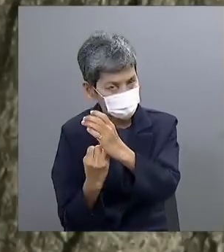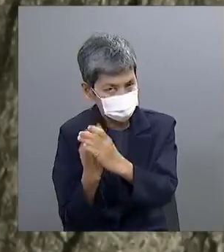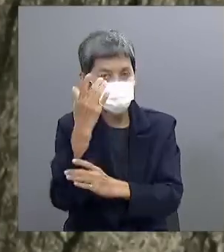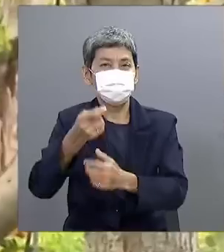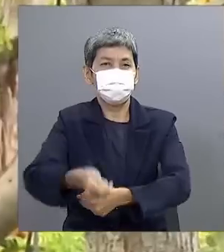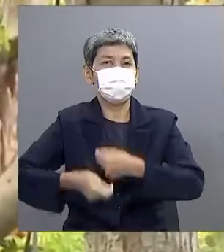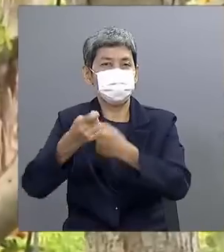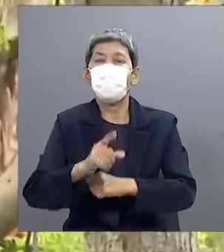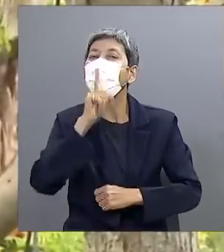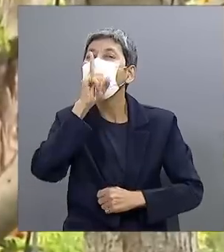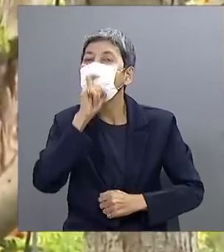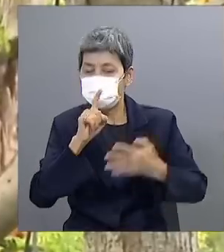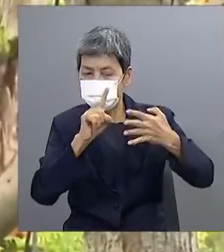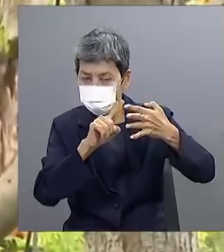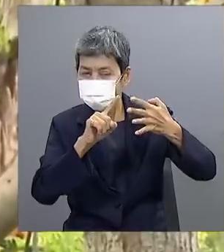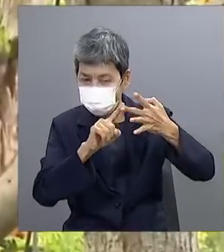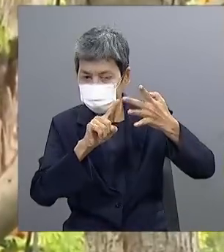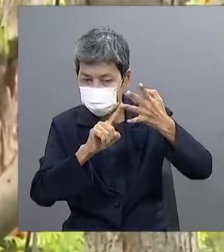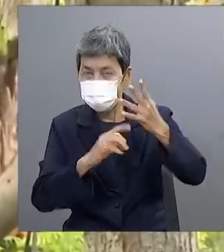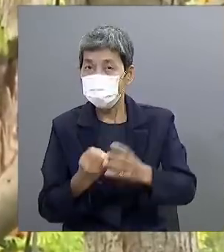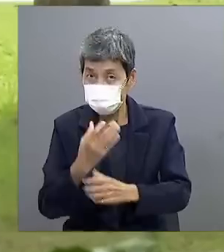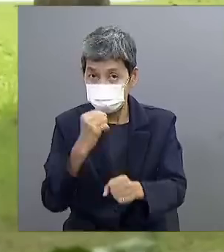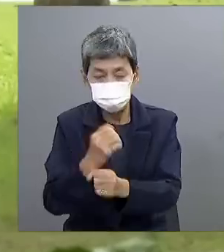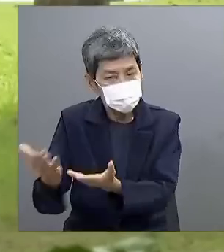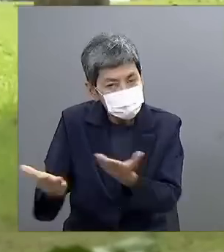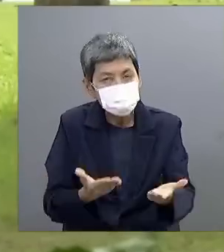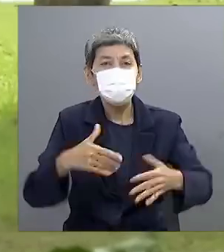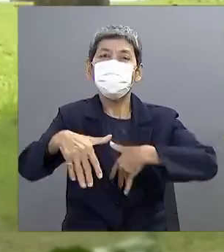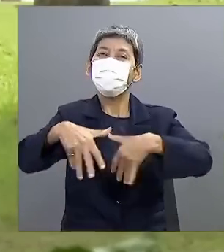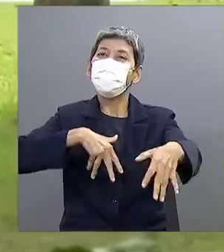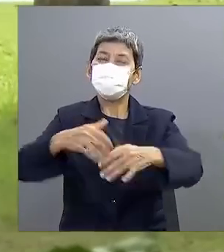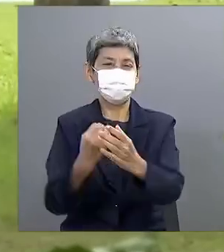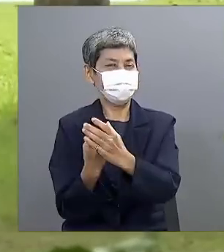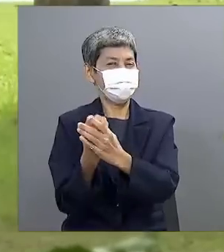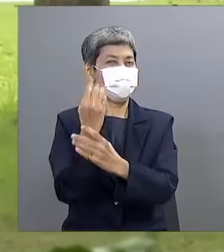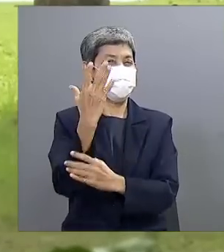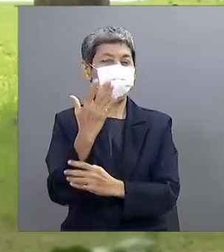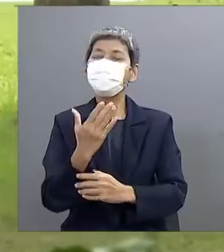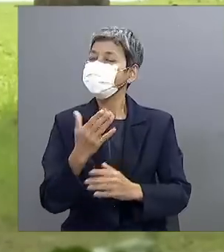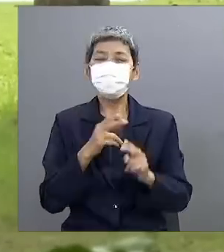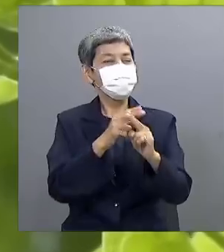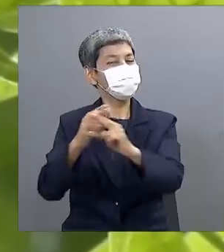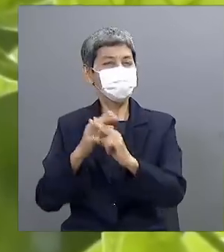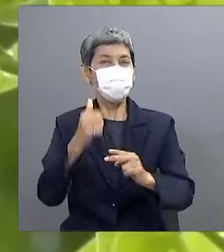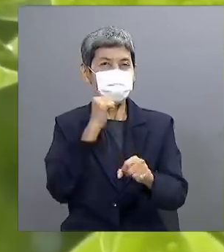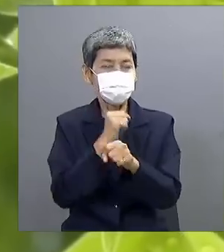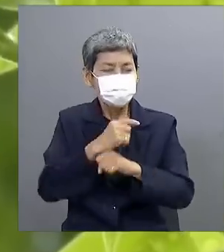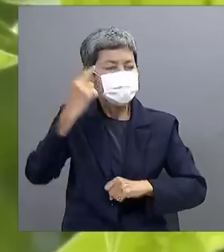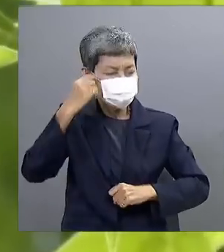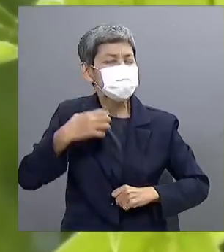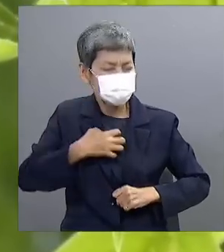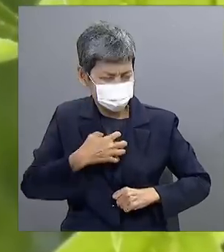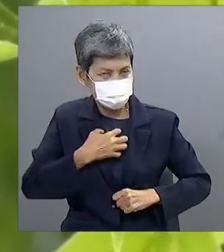ทิตย์ค่ะรวมถึงการทำแคมเปญเชิญชวนทุกๆคนปลูกต้นไม้ตามความสะดวกเลยนะคะเพื่อคาดหวังว่าผลในอีก